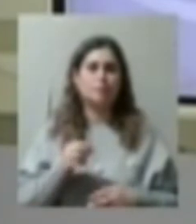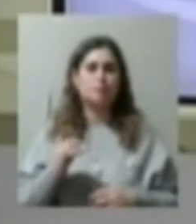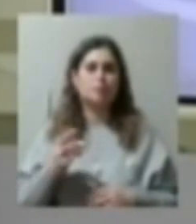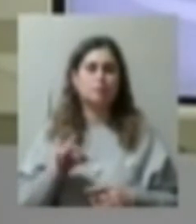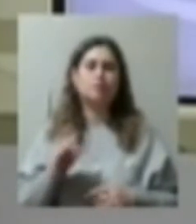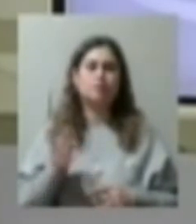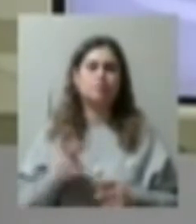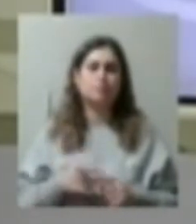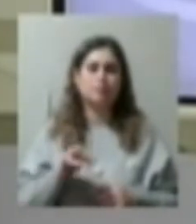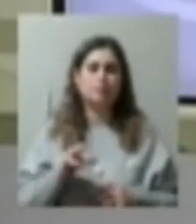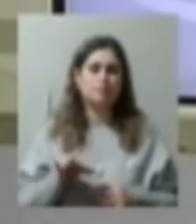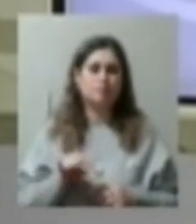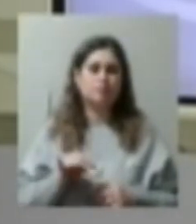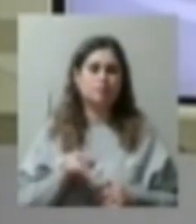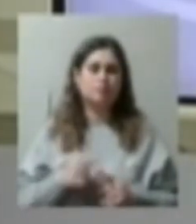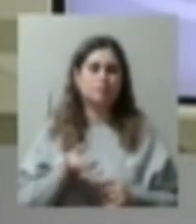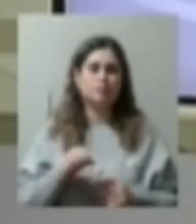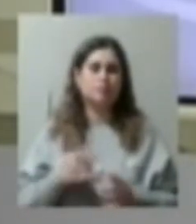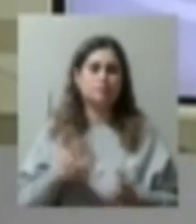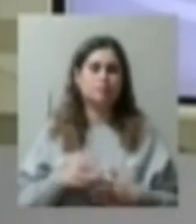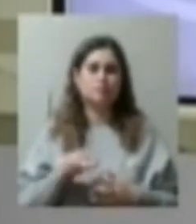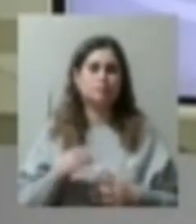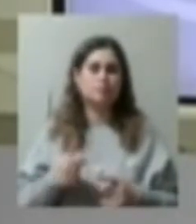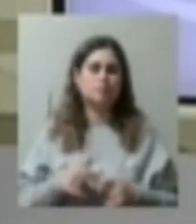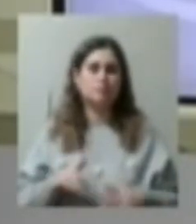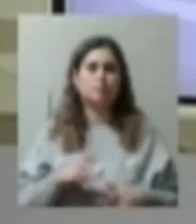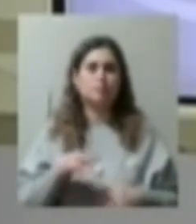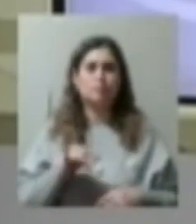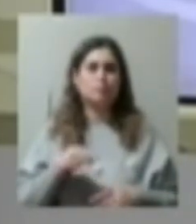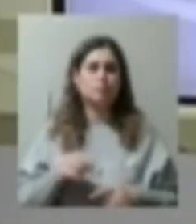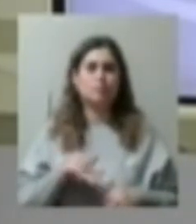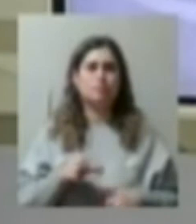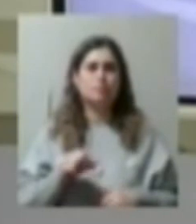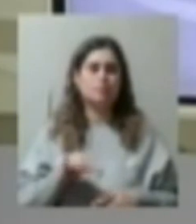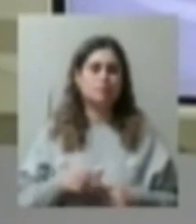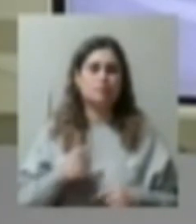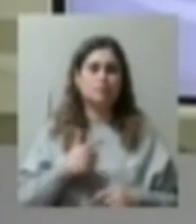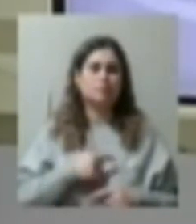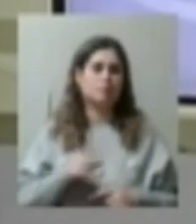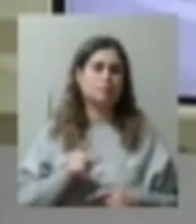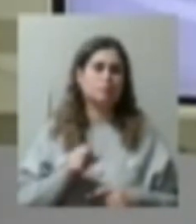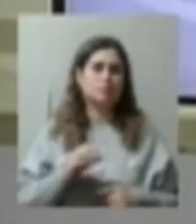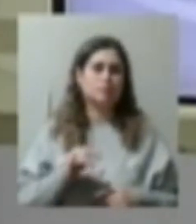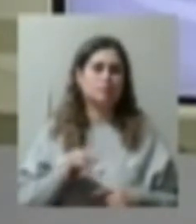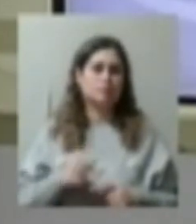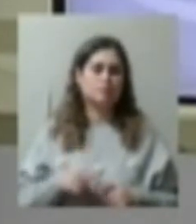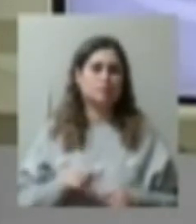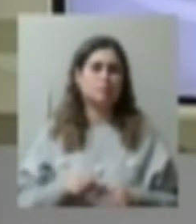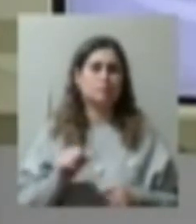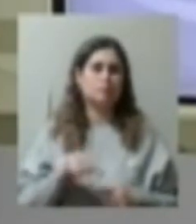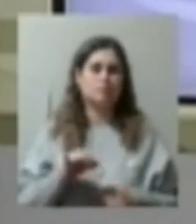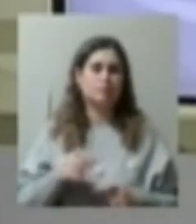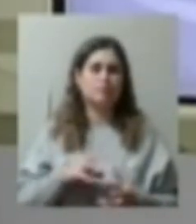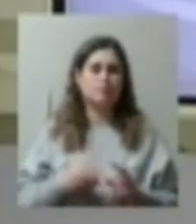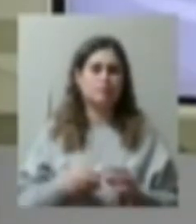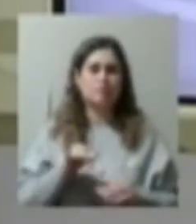вони в разі, якщо є смуга для руху маршрутно-транспортних засобів, можуть себе все-таки дещо убезпечити і відокремитись від загального